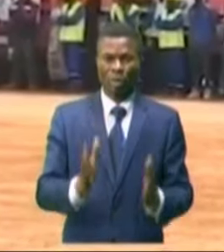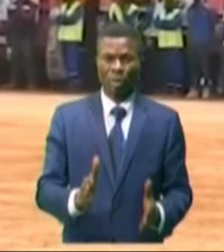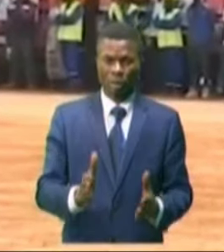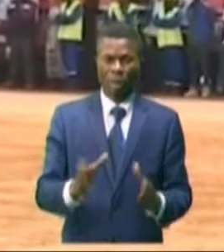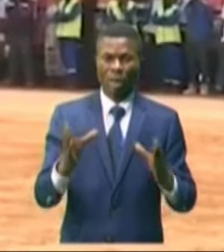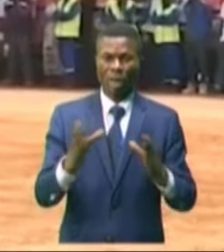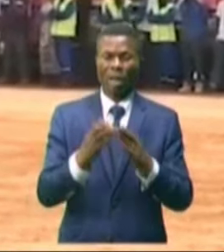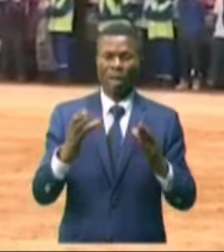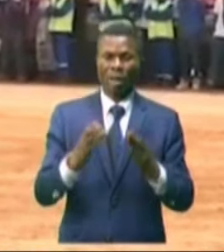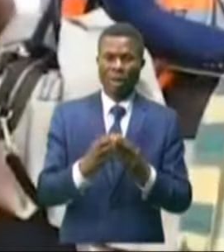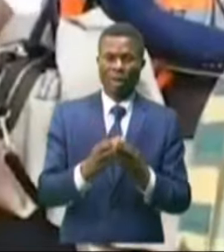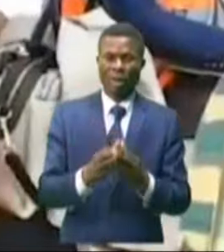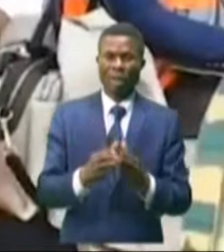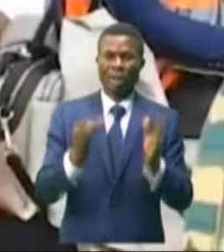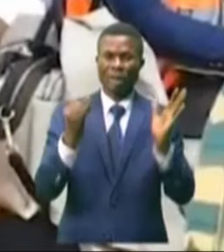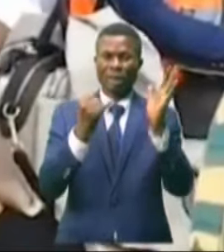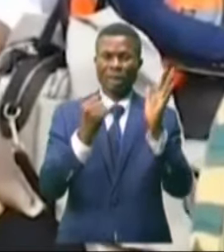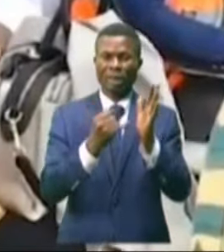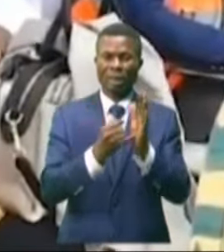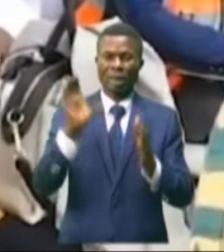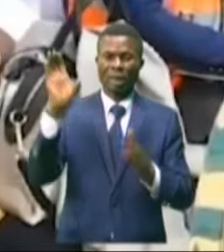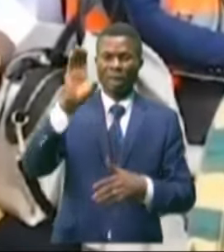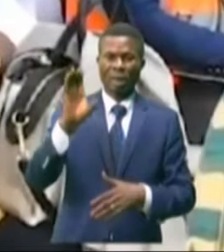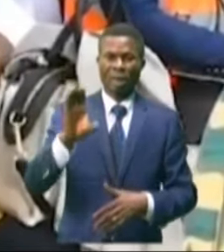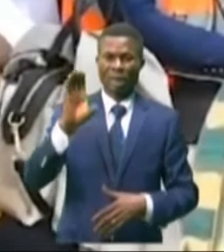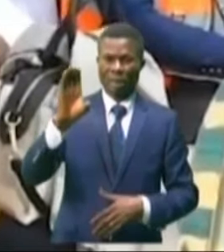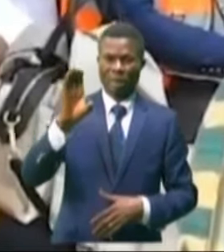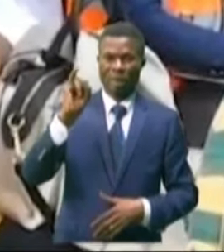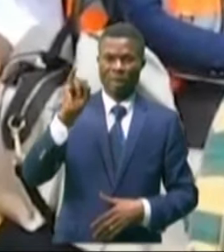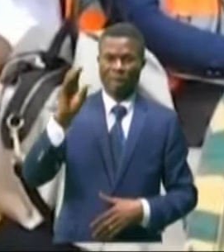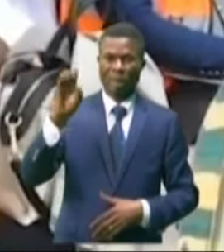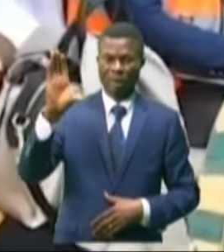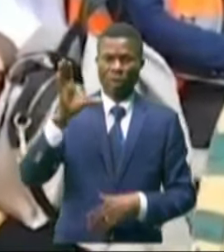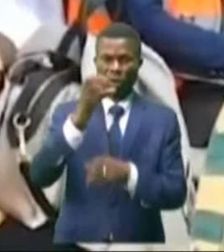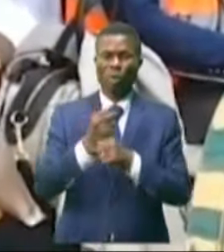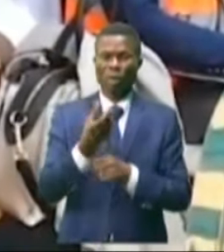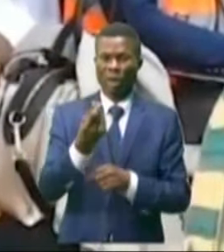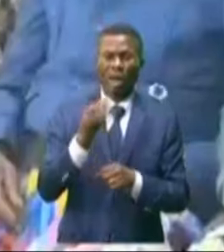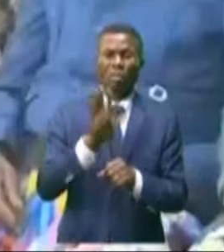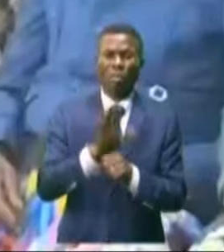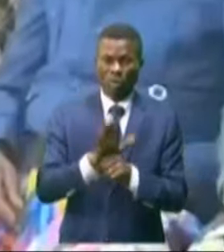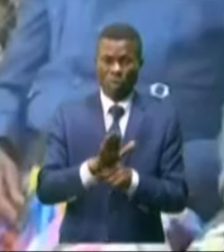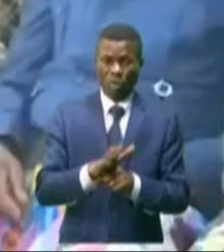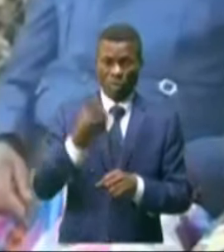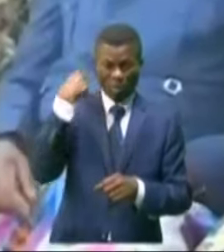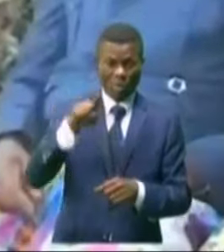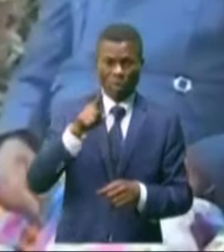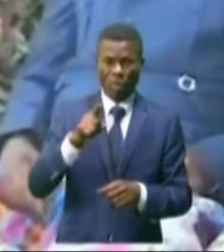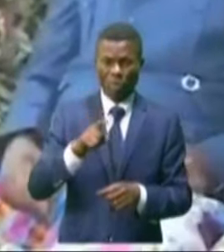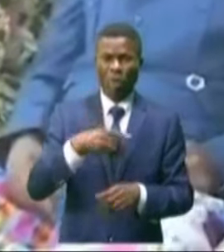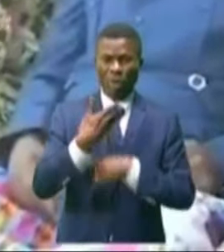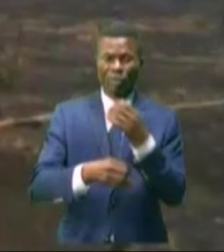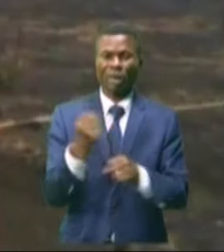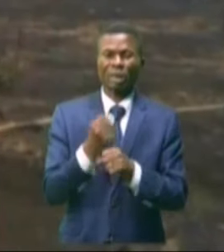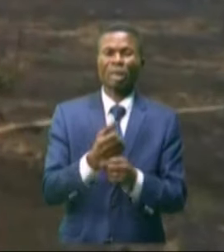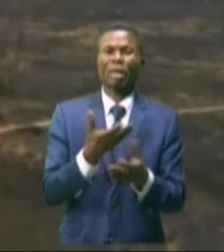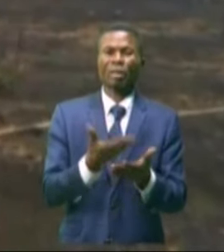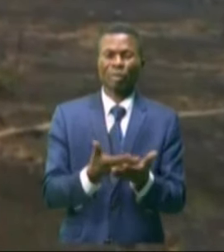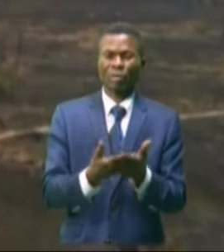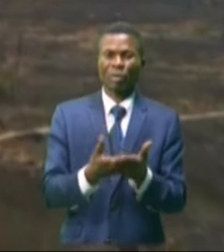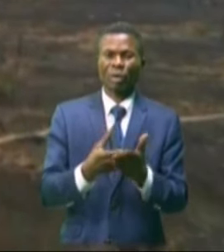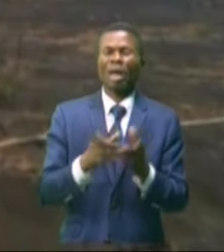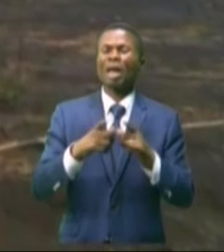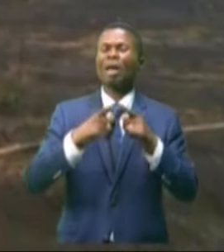avec Sicomine, qui nous a permis d'obtenir des budgets conséquents pour pouvoir exécuter ces grands